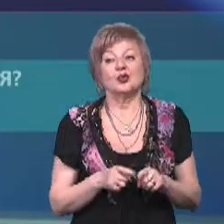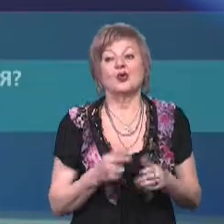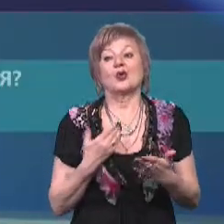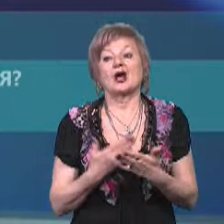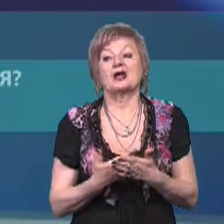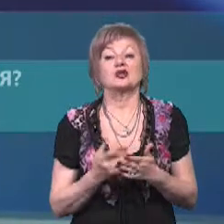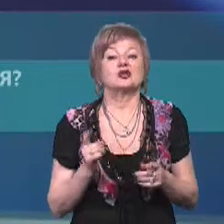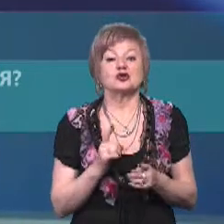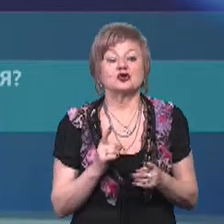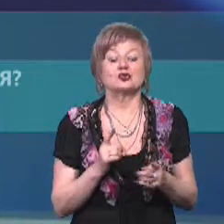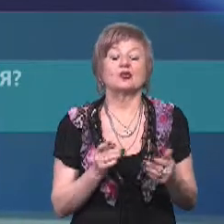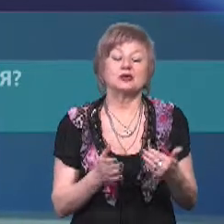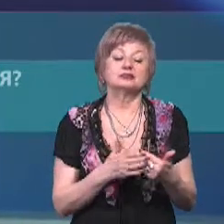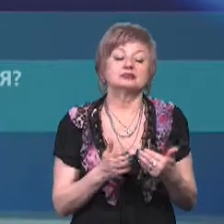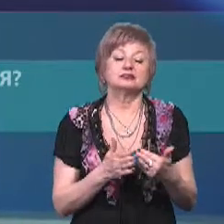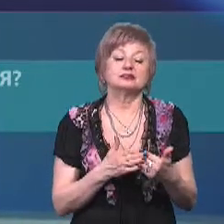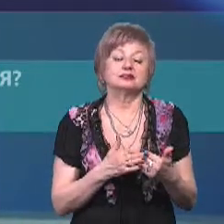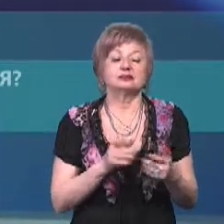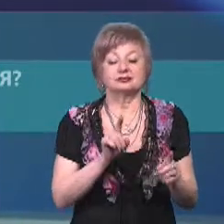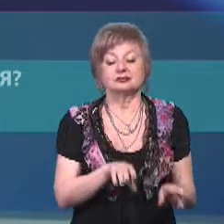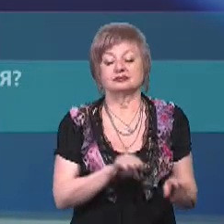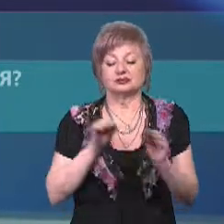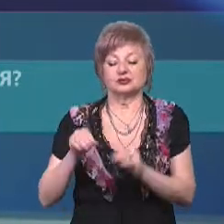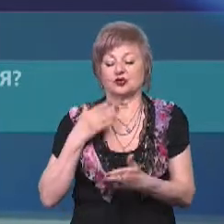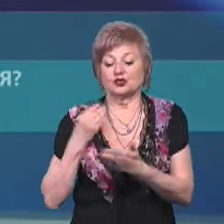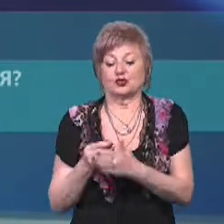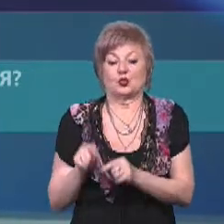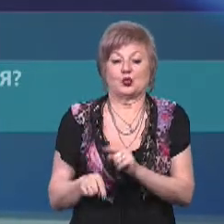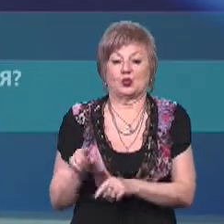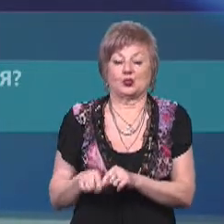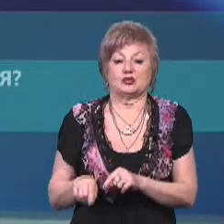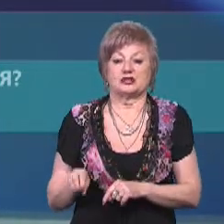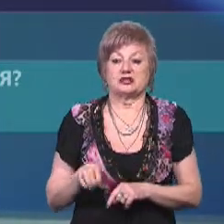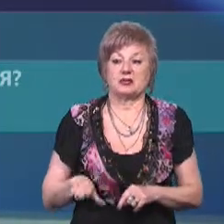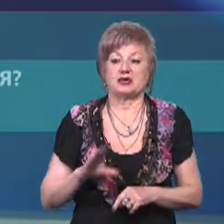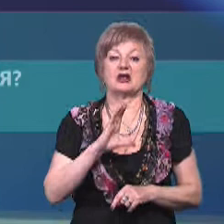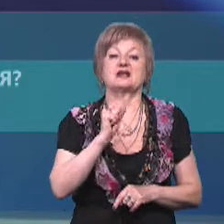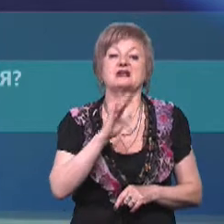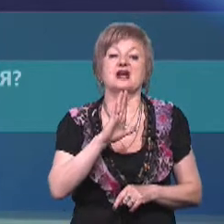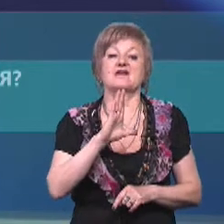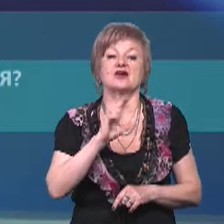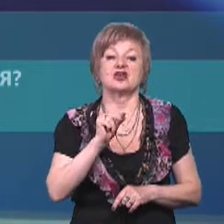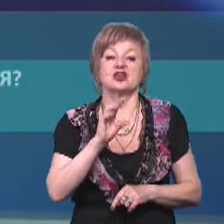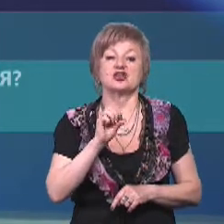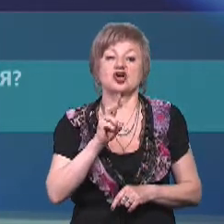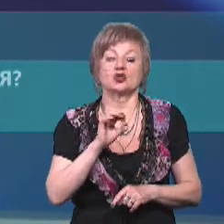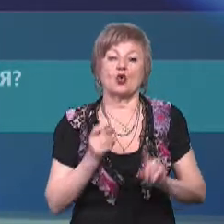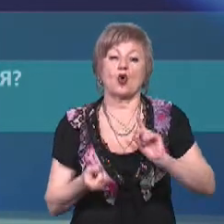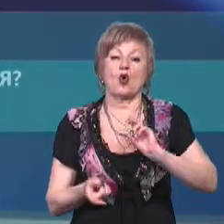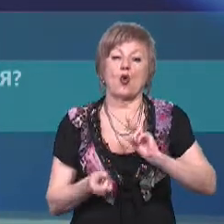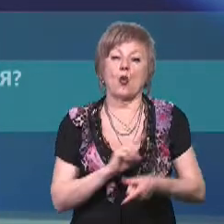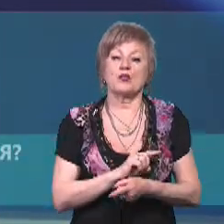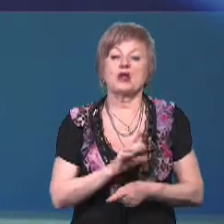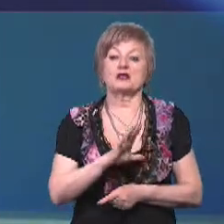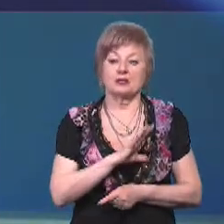для відбування покарання на її рідній землі. Згадайте Надю Савченко, якщо я вірно пам'ятаю, обмін йшов саме